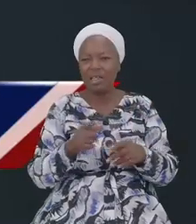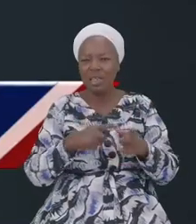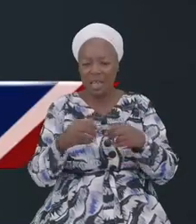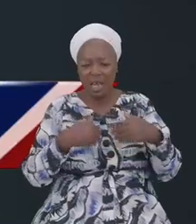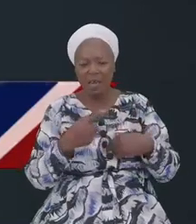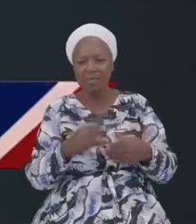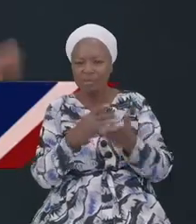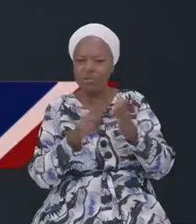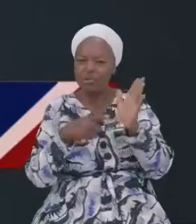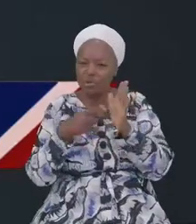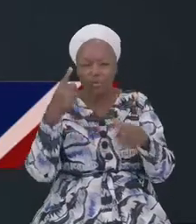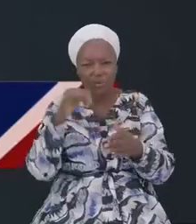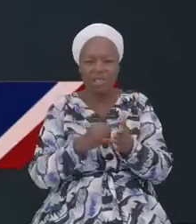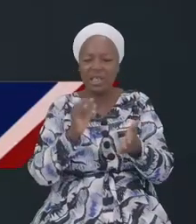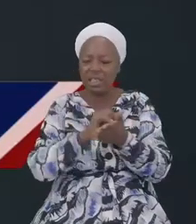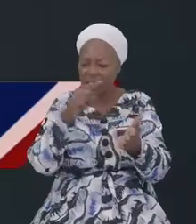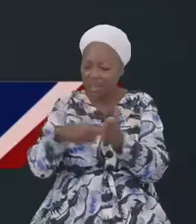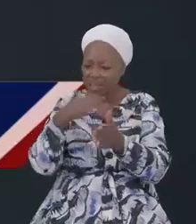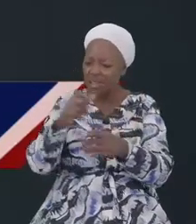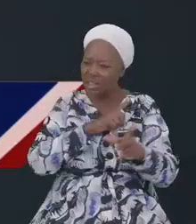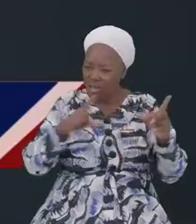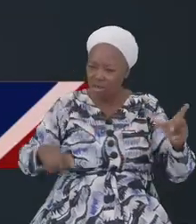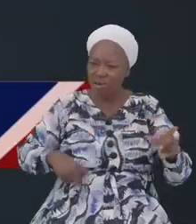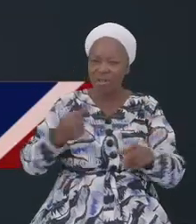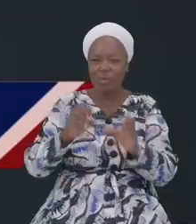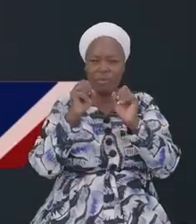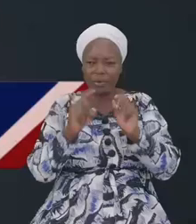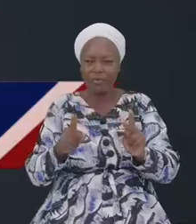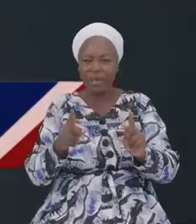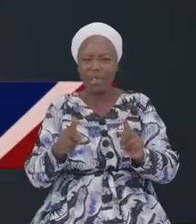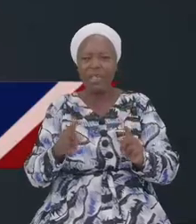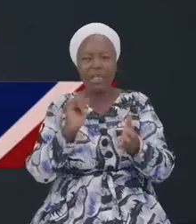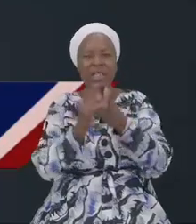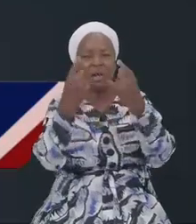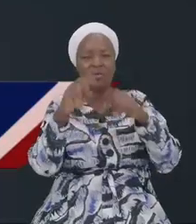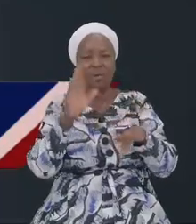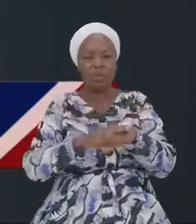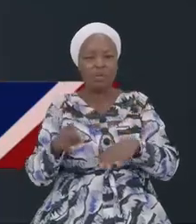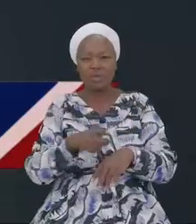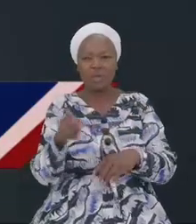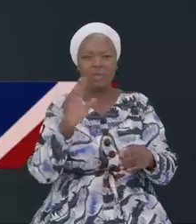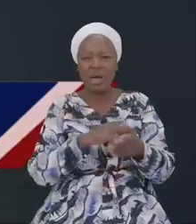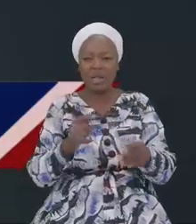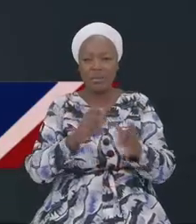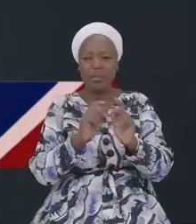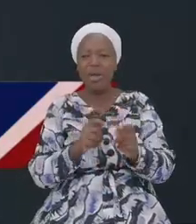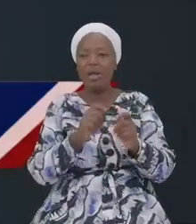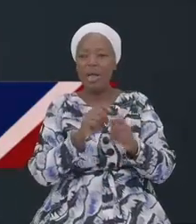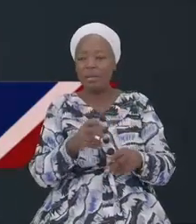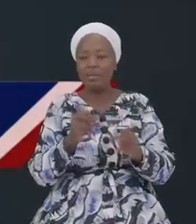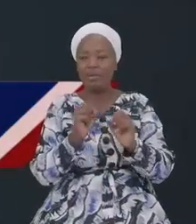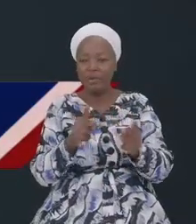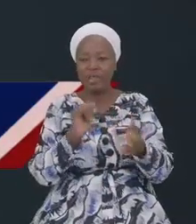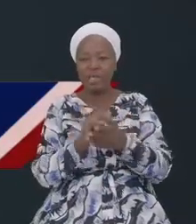l'évidence de cette foi dans le Seigneur. Le privilège qui les accompagne et le privilège qui leur est